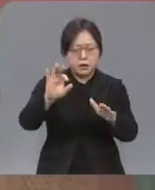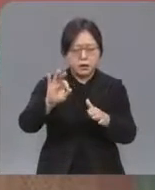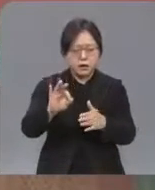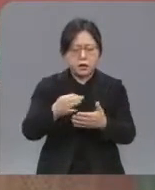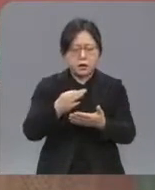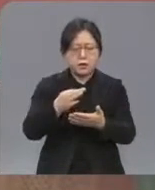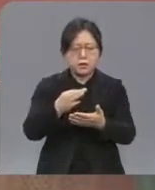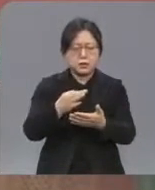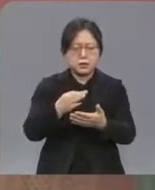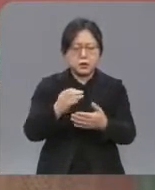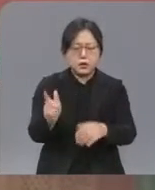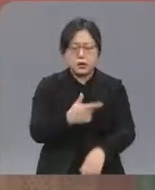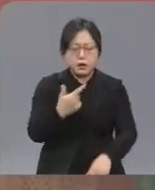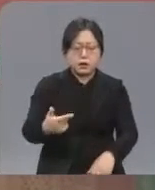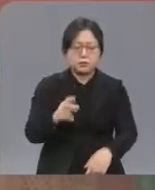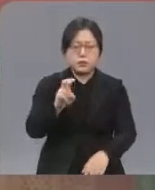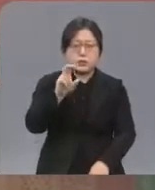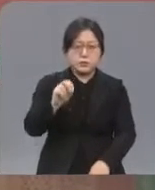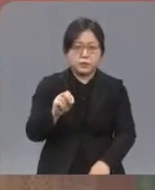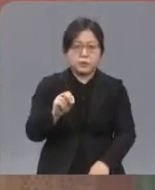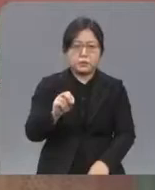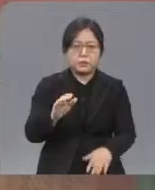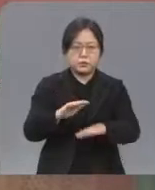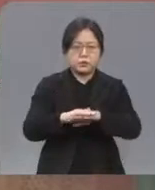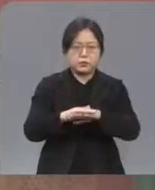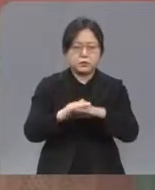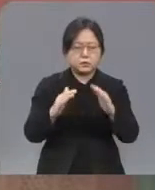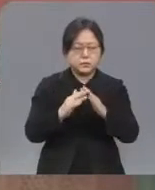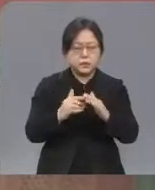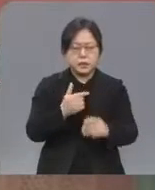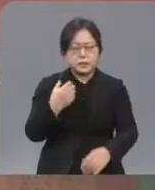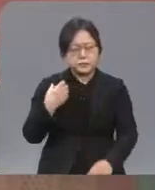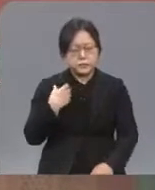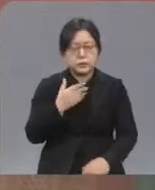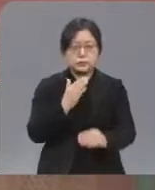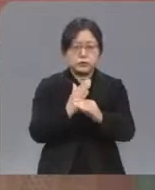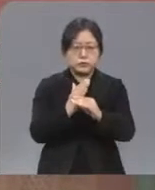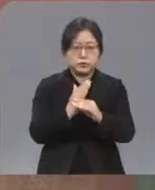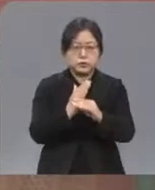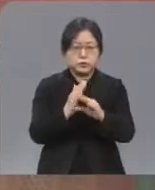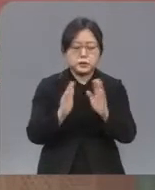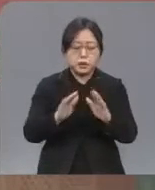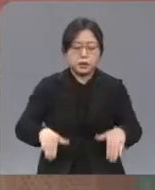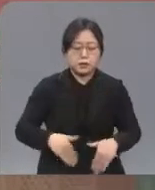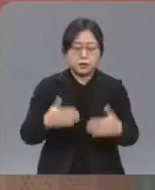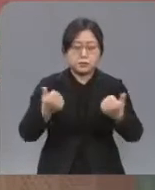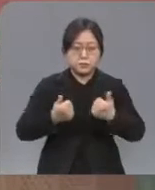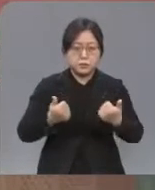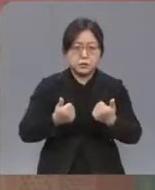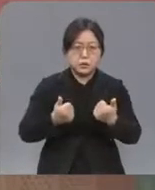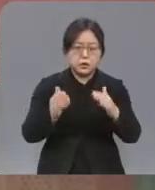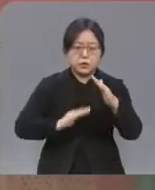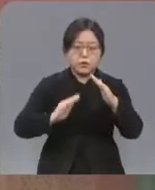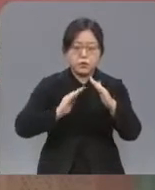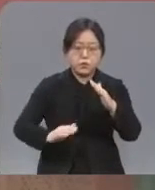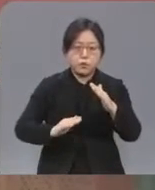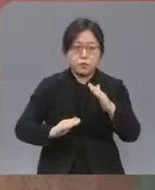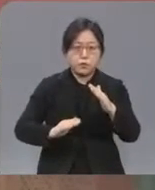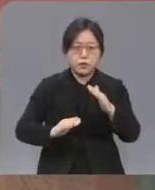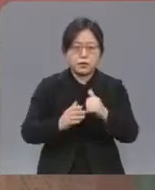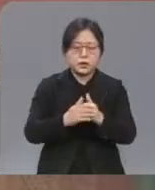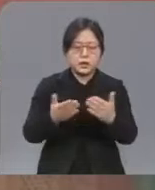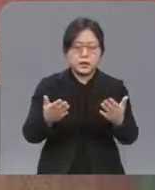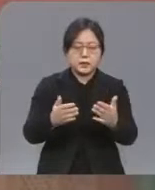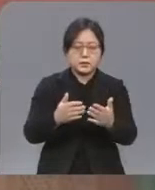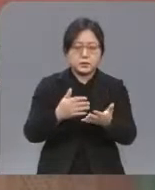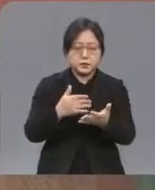경우에 따라서는 하루 20만 원에 육박해서 농가에 큰 부담이 되고 있습니다. 전라남도 의회에서는 공공부문이 나서서